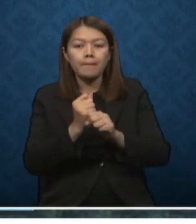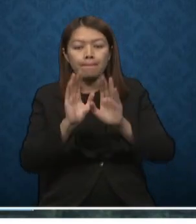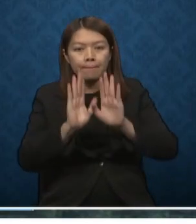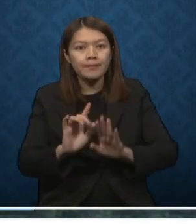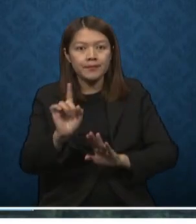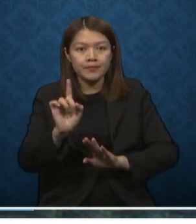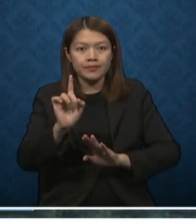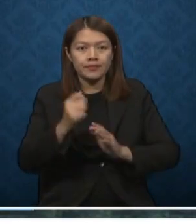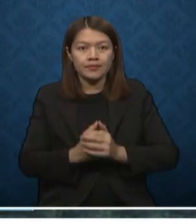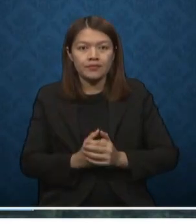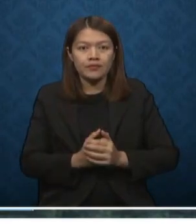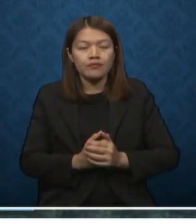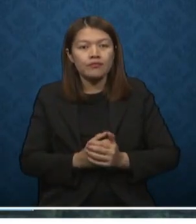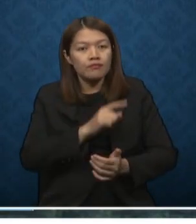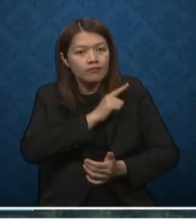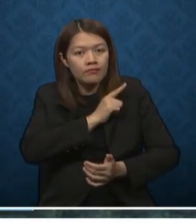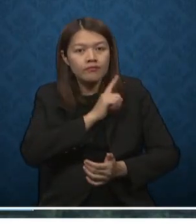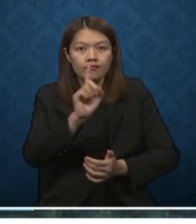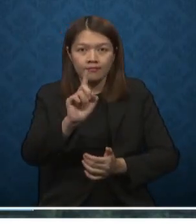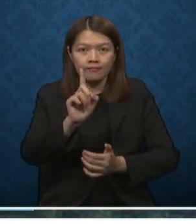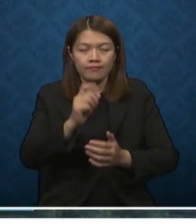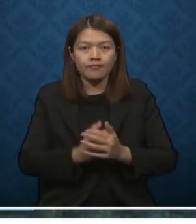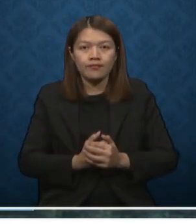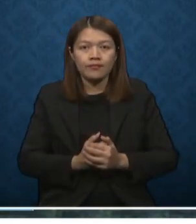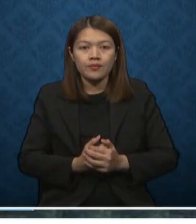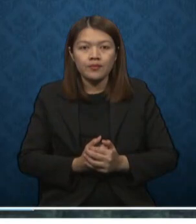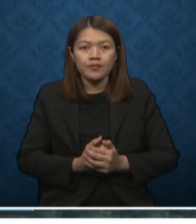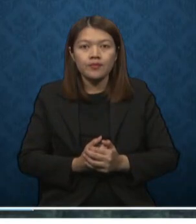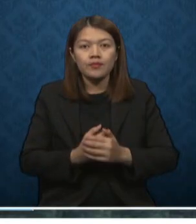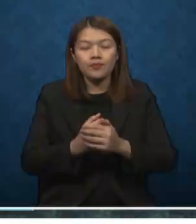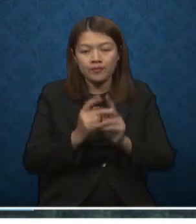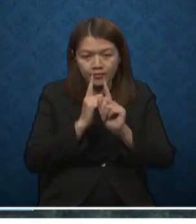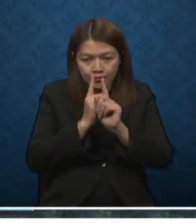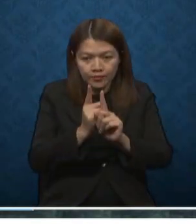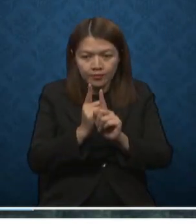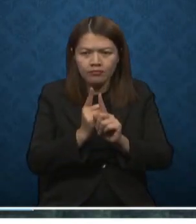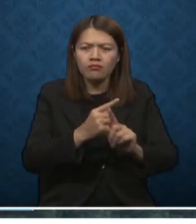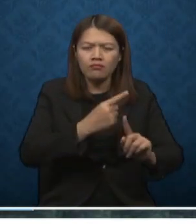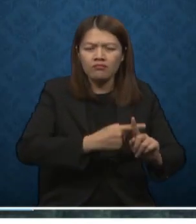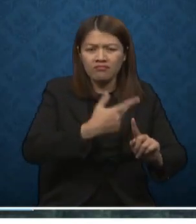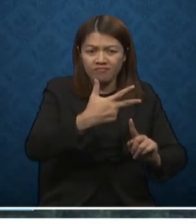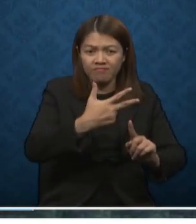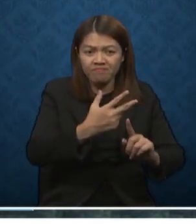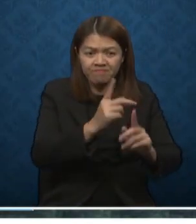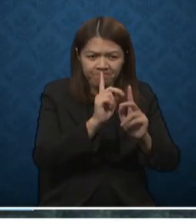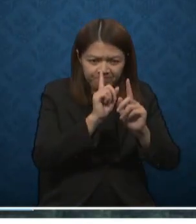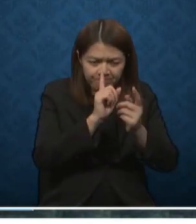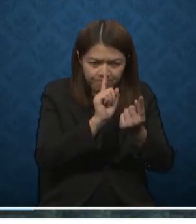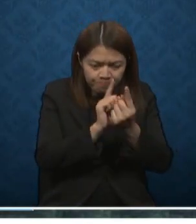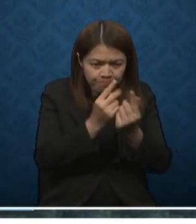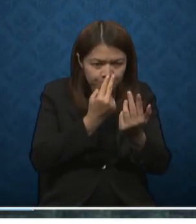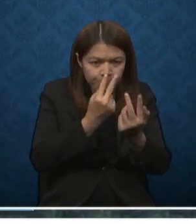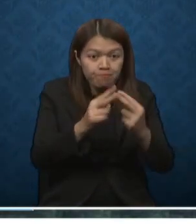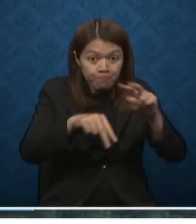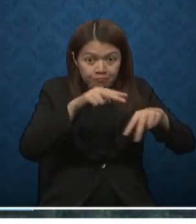บไหนทำงานอย่างไรนะครับส่วนผลการติดตาม3เดือนครั้งตามที่